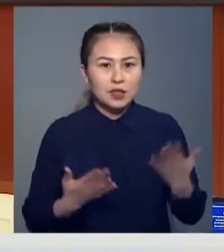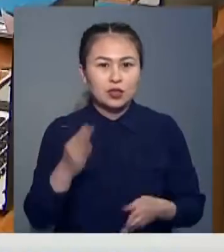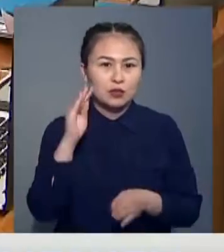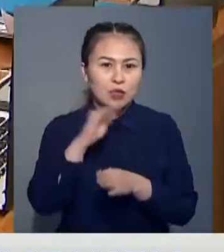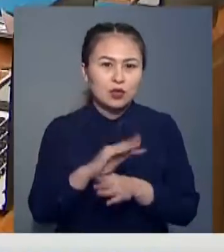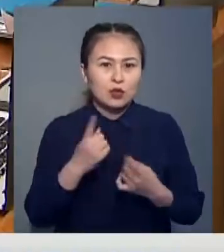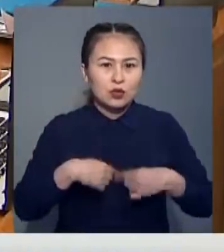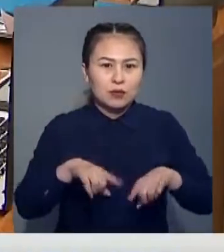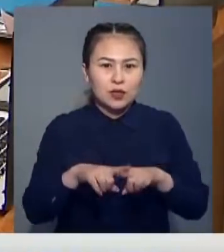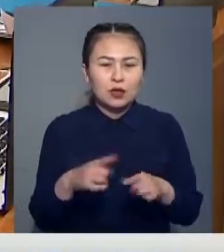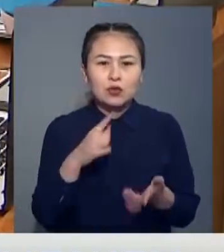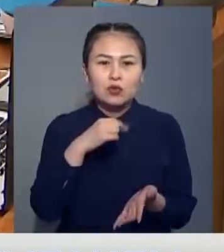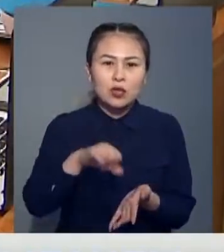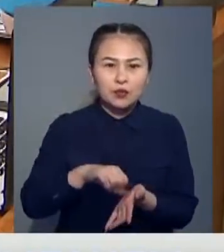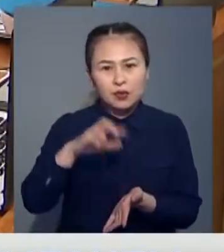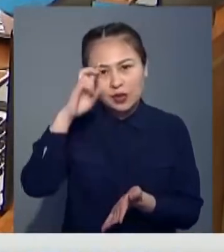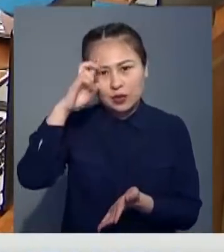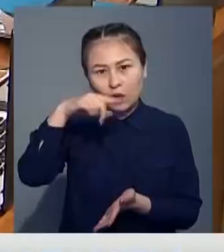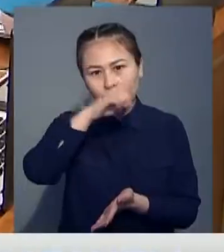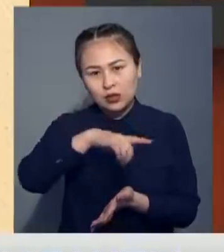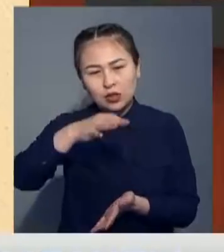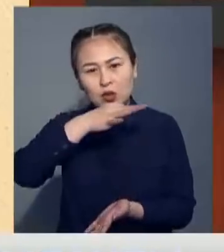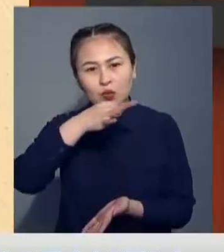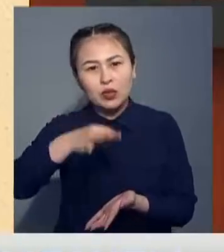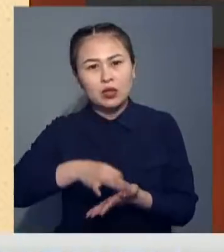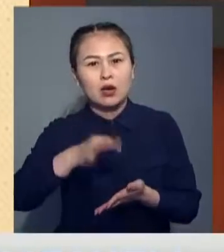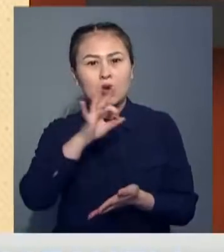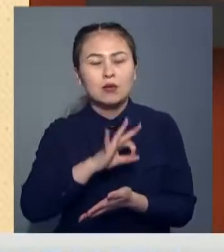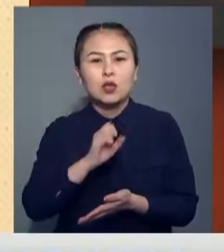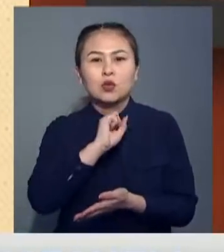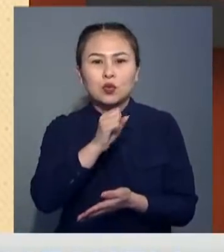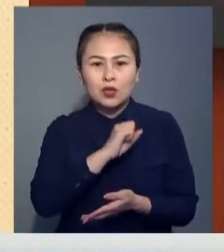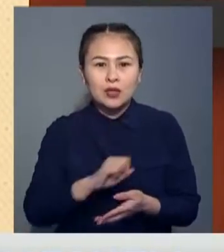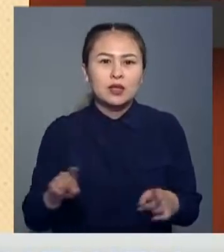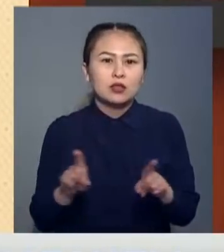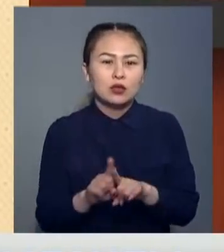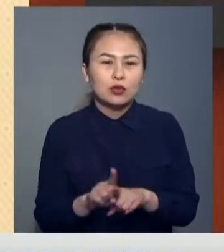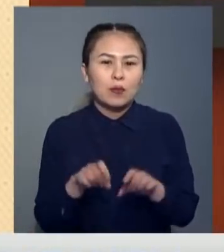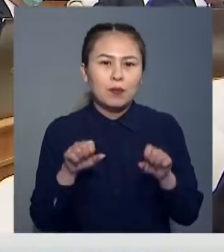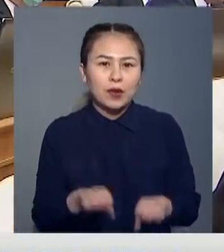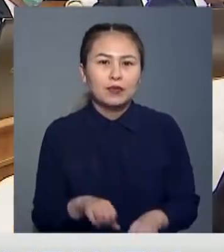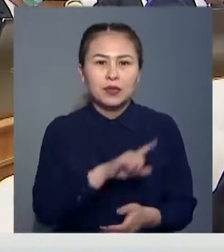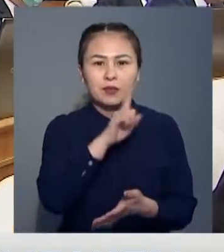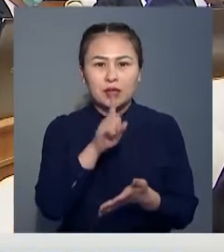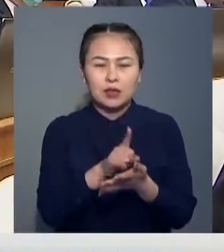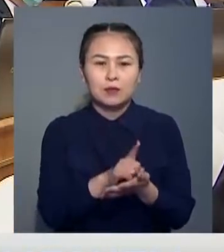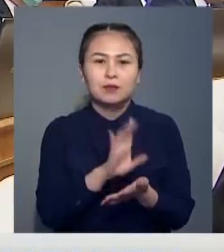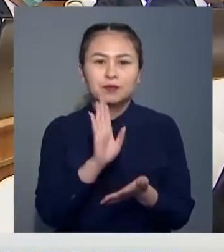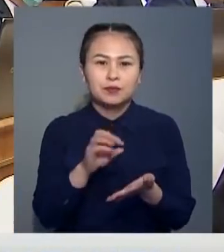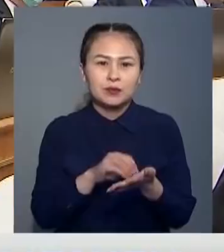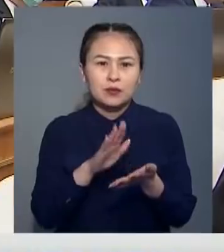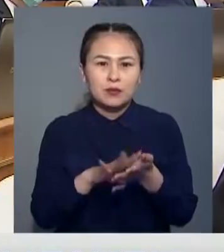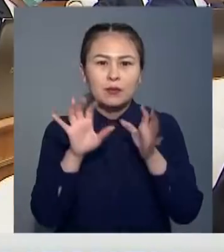бір ерекшелігі ұйымдастырушылар мен қатысушылардың мемлекеттік органдардың жауапкершілігі қаралып, журналистердің құқықтары мен міндеттері белгіленіп